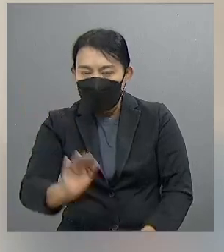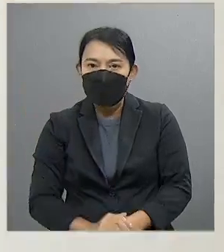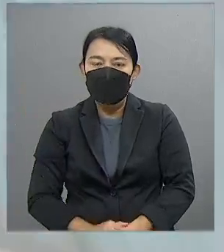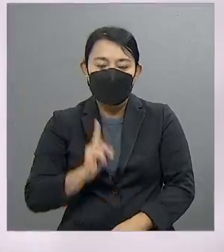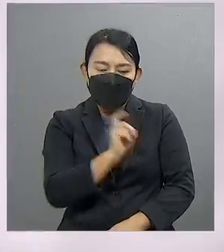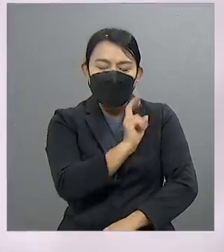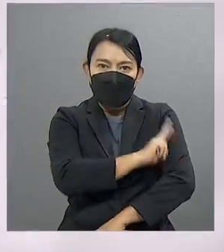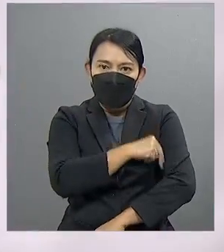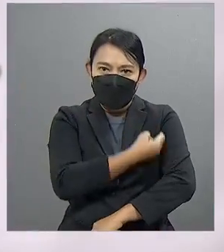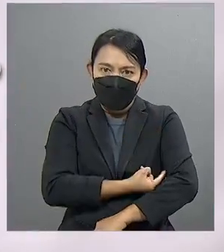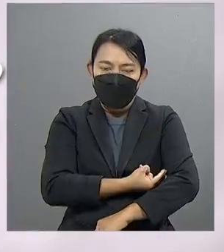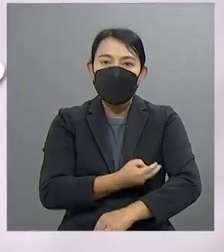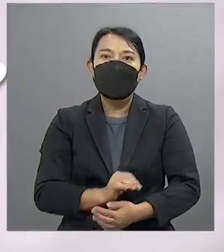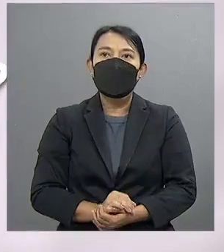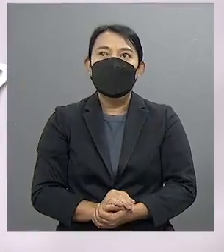ย์ต่อนะครับ